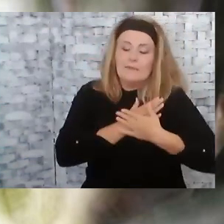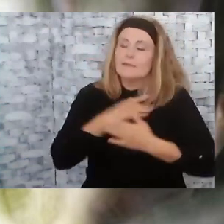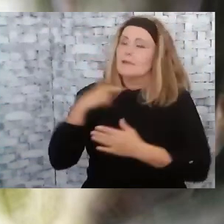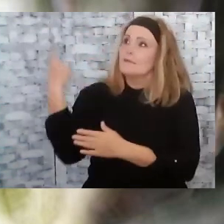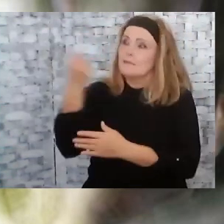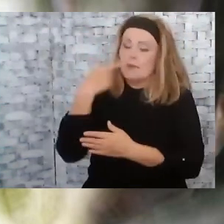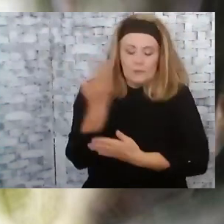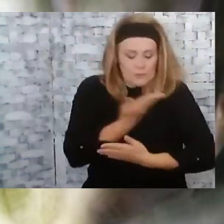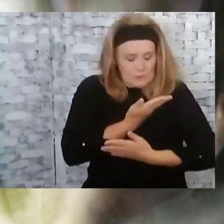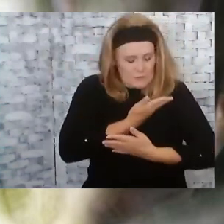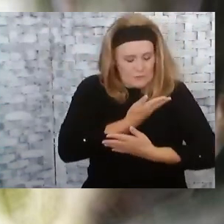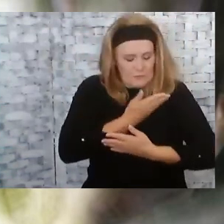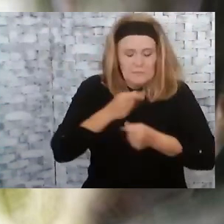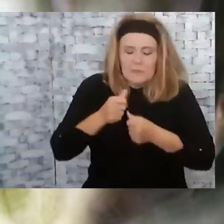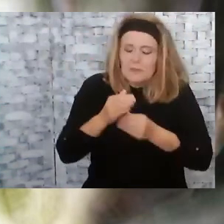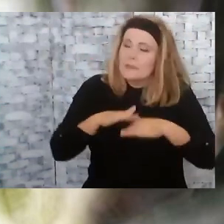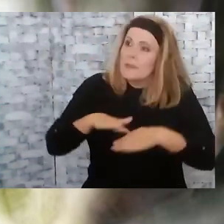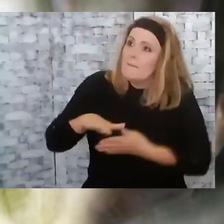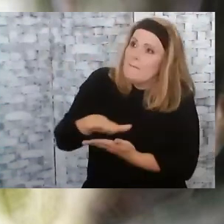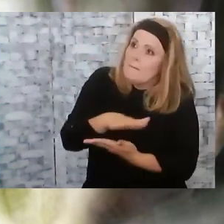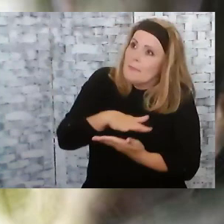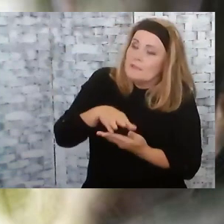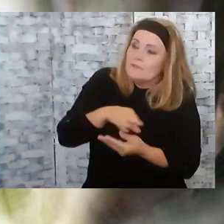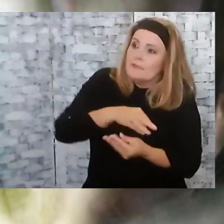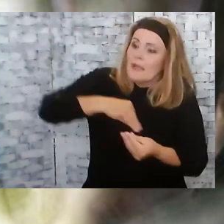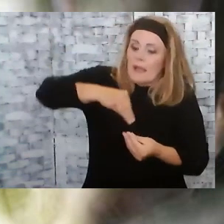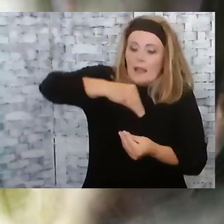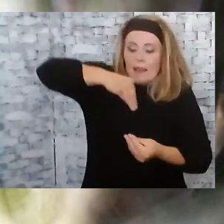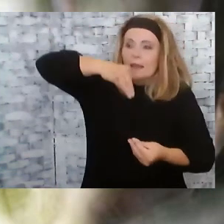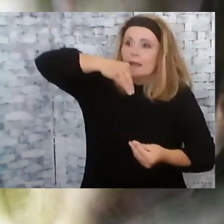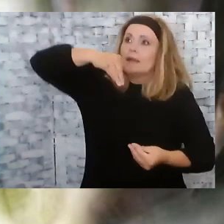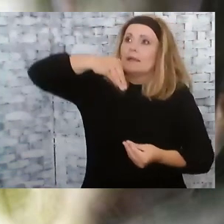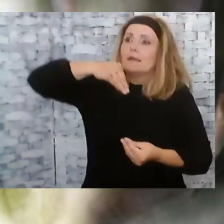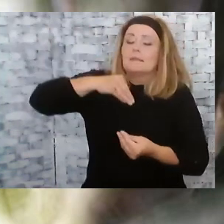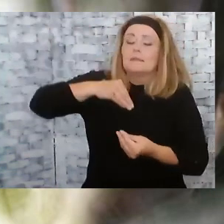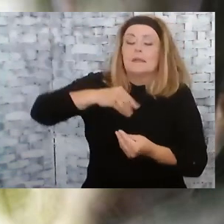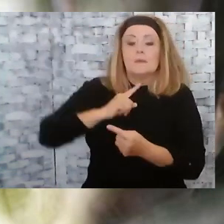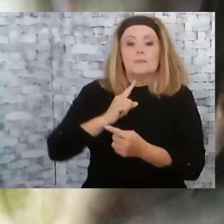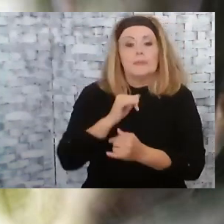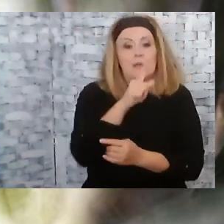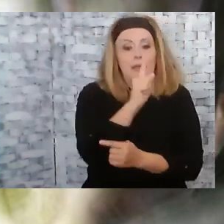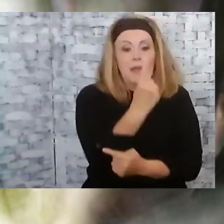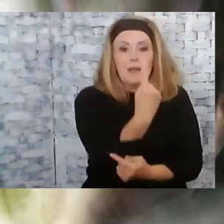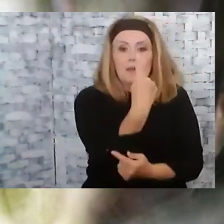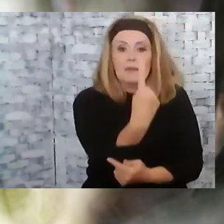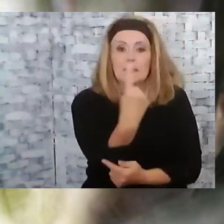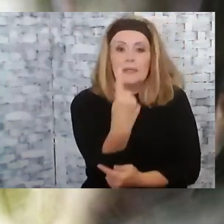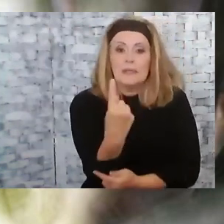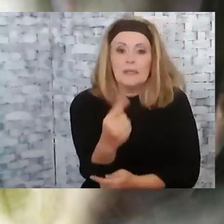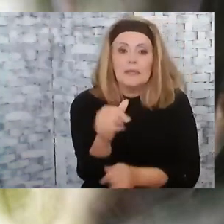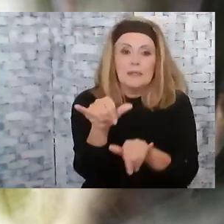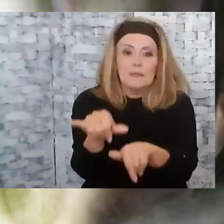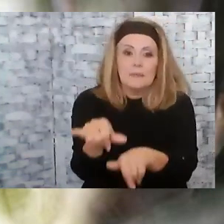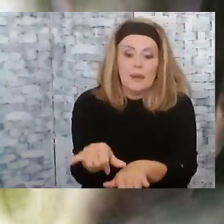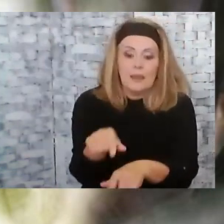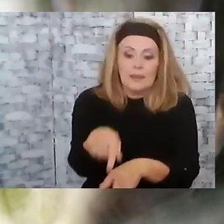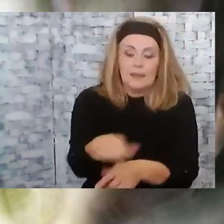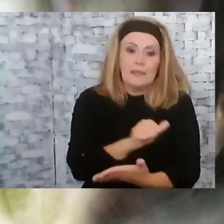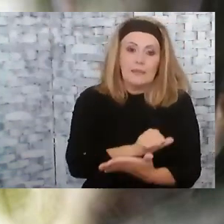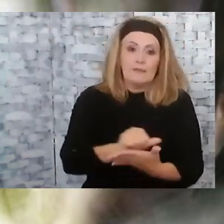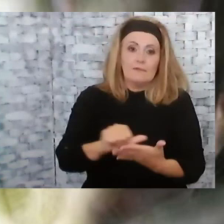van God ons Vader en die teenwoordigheid van die Heilige Gees met elkeen van